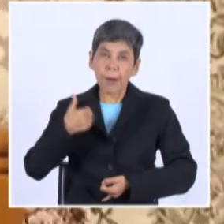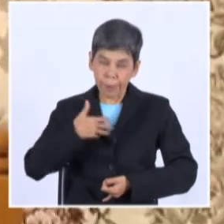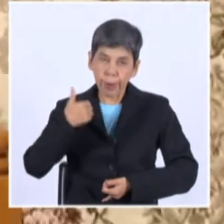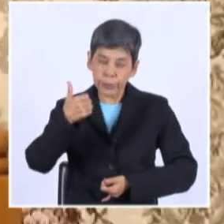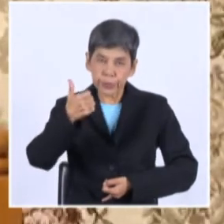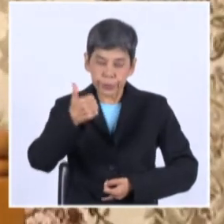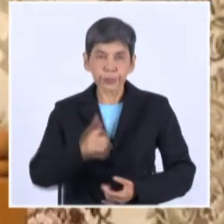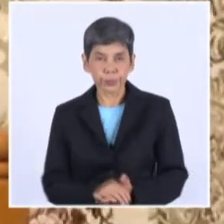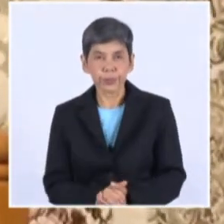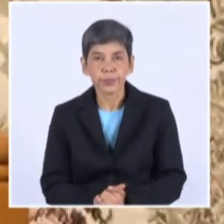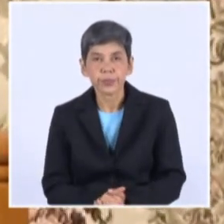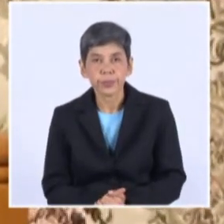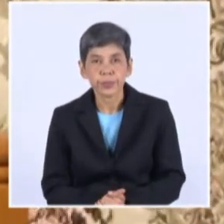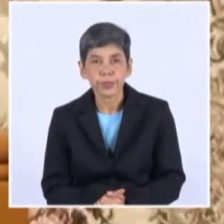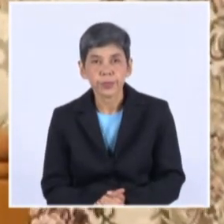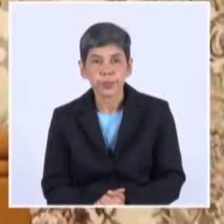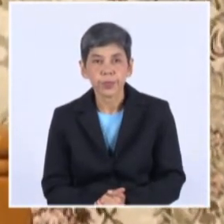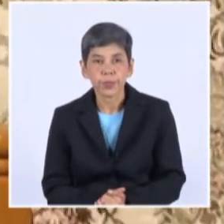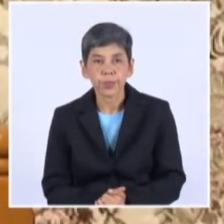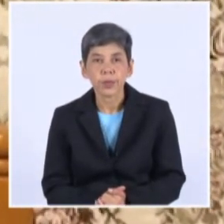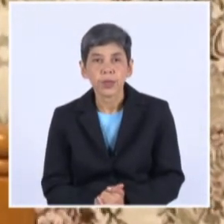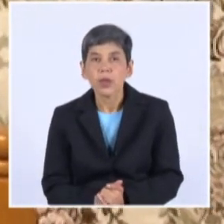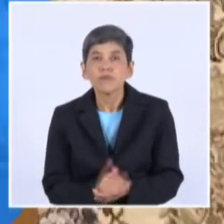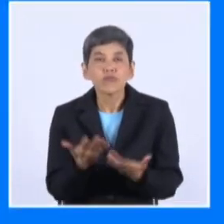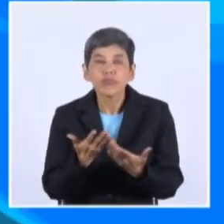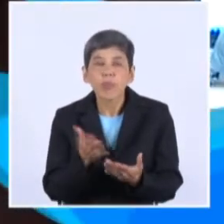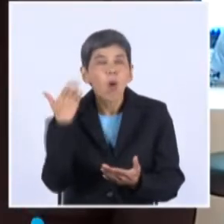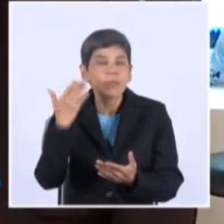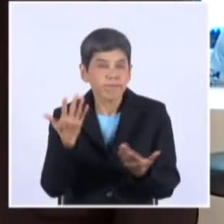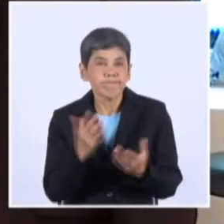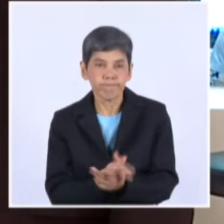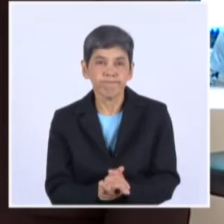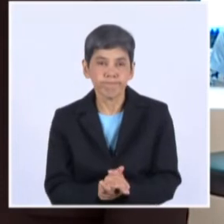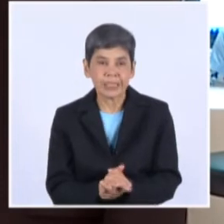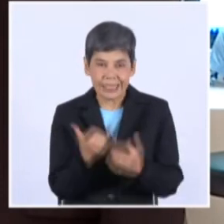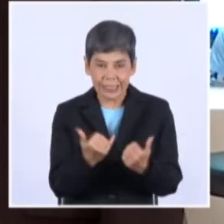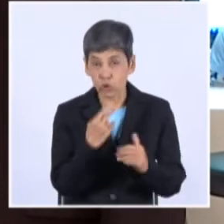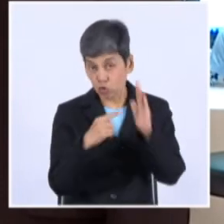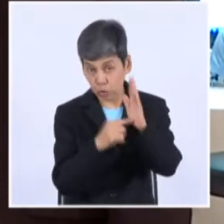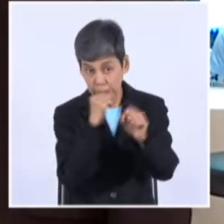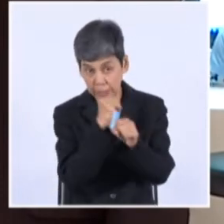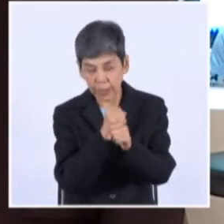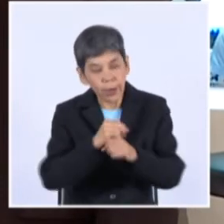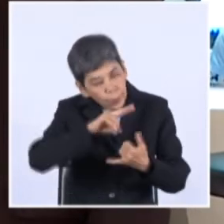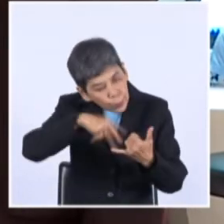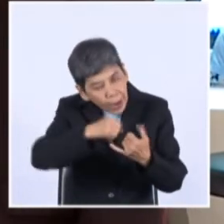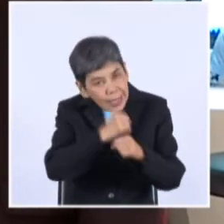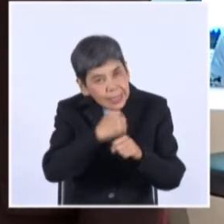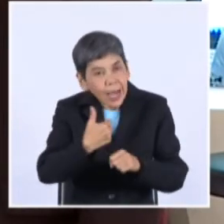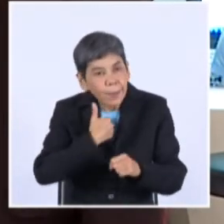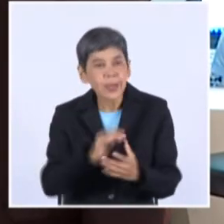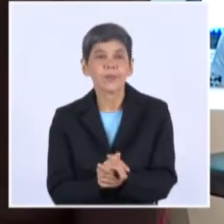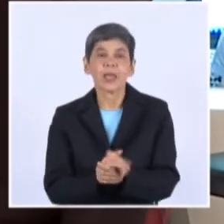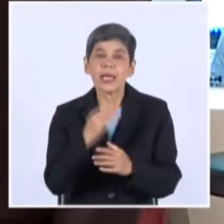จ้ะมันสบาย เหมือนตัวเดียวกันเลย มันไม่ได้รักษา และนี่แหละค่ะคือการรักษาที่เรียกว่าเซเร